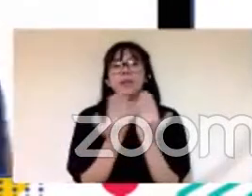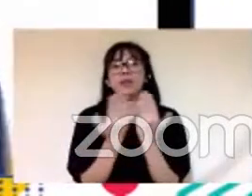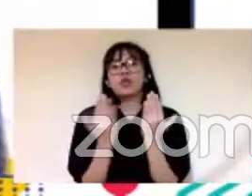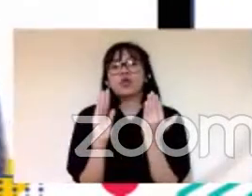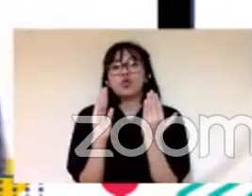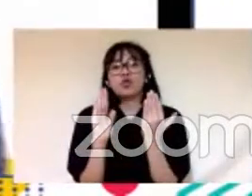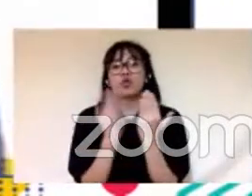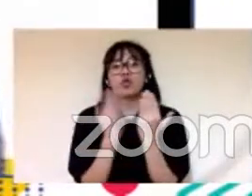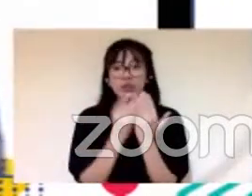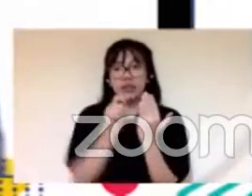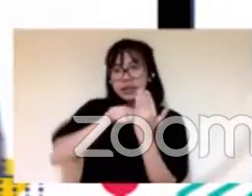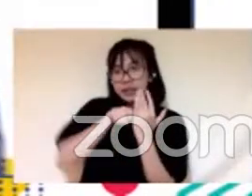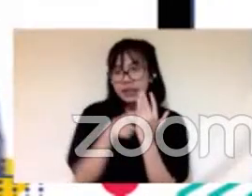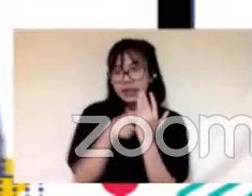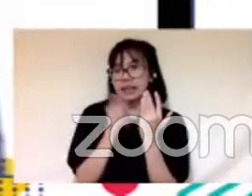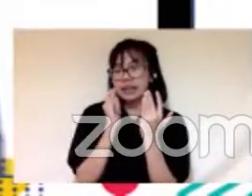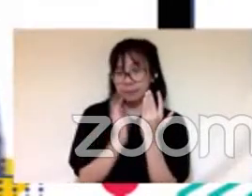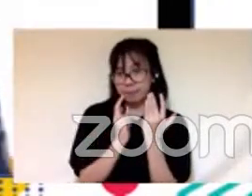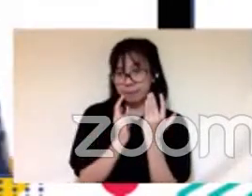kita kemudian